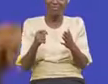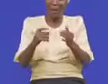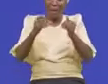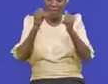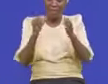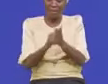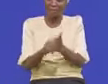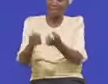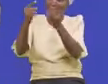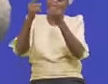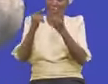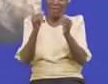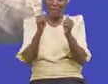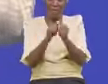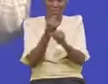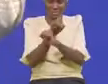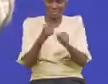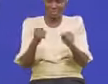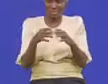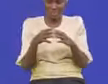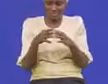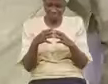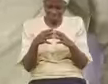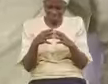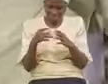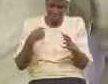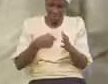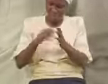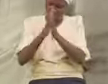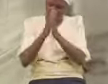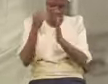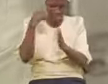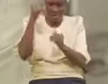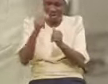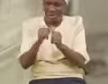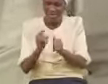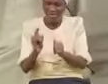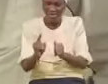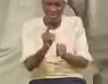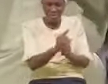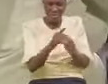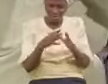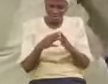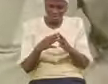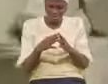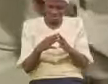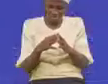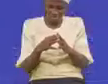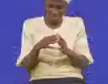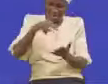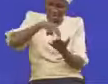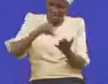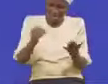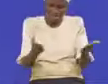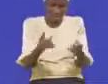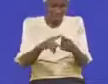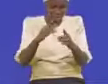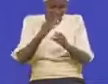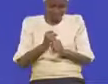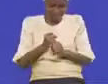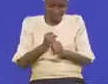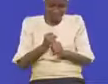nye dak pono de nu vontoto ike vata me dogberera me sameta sio kwasi jibo